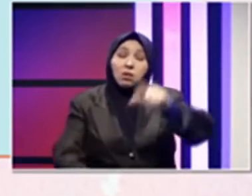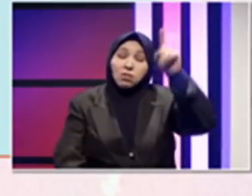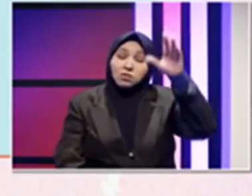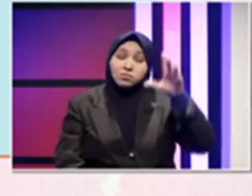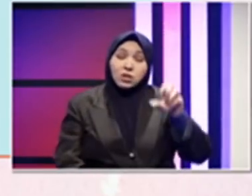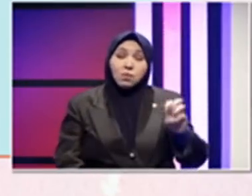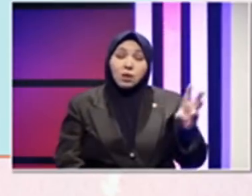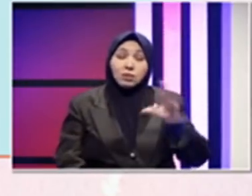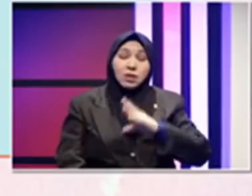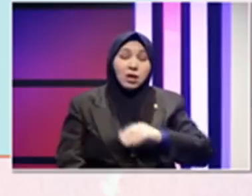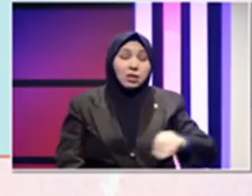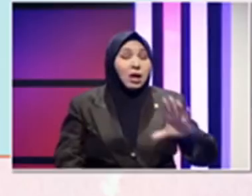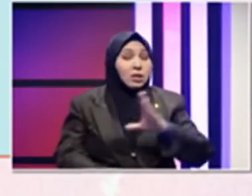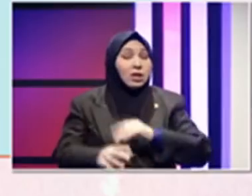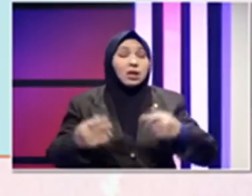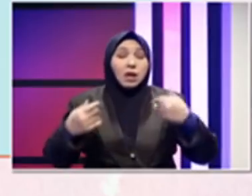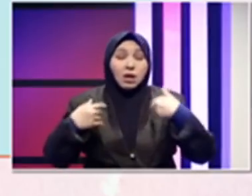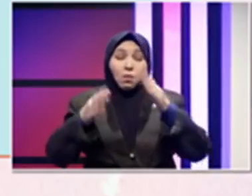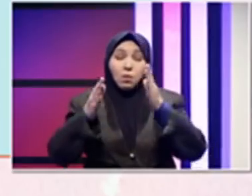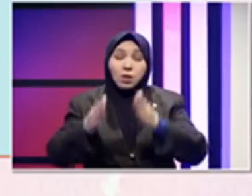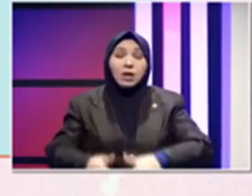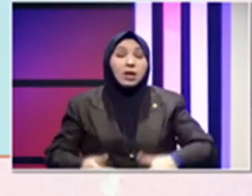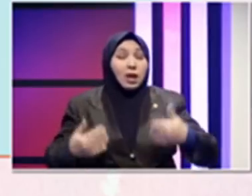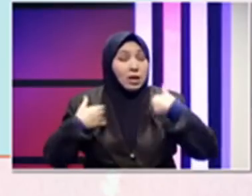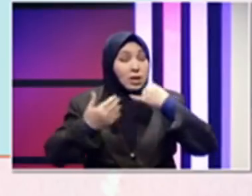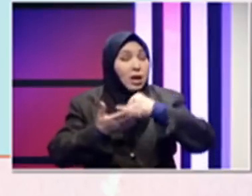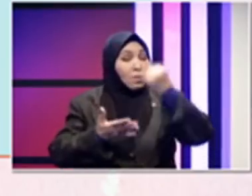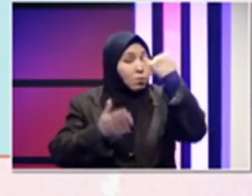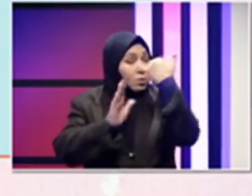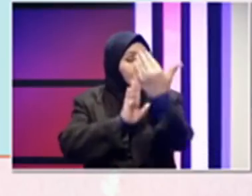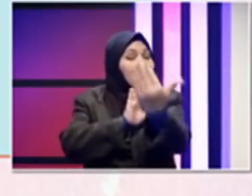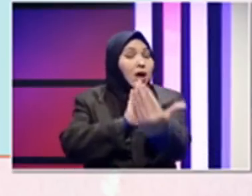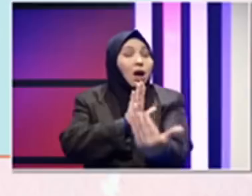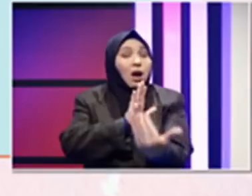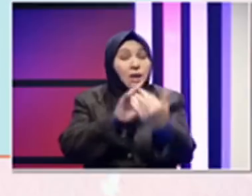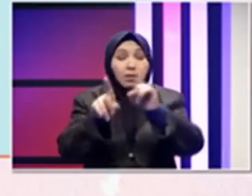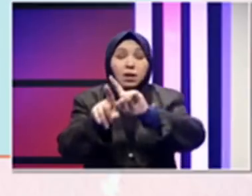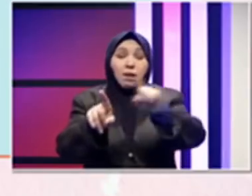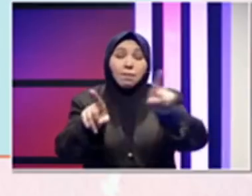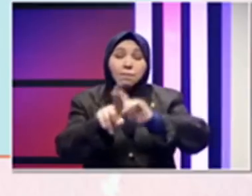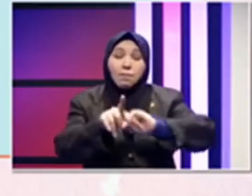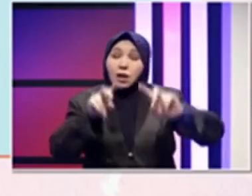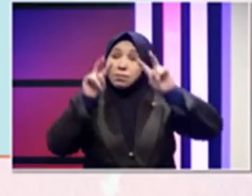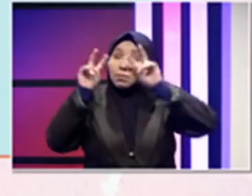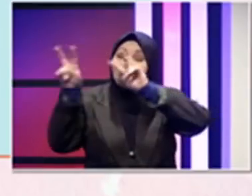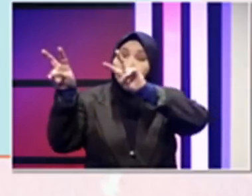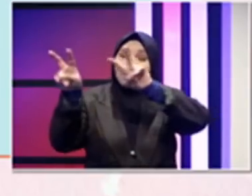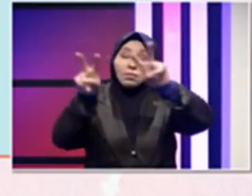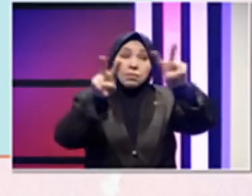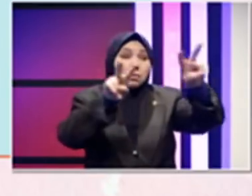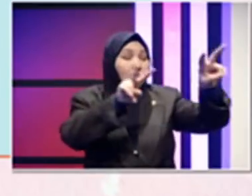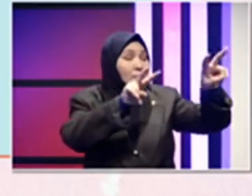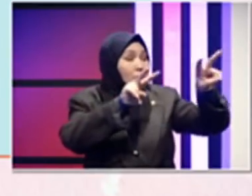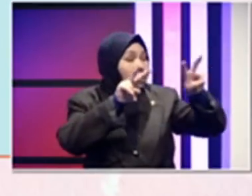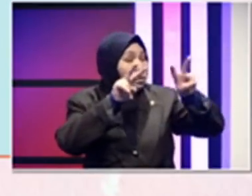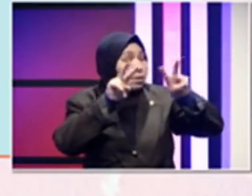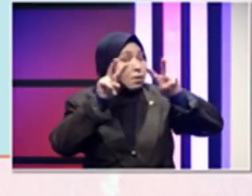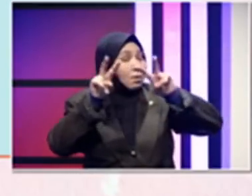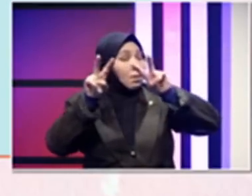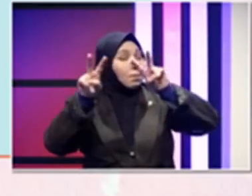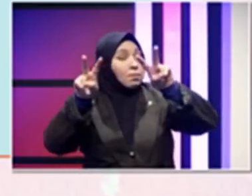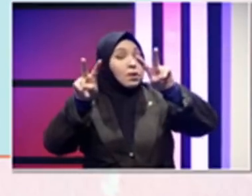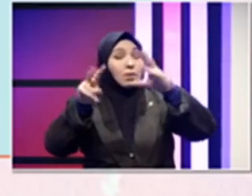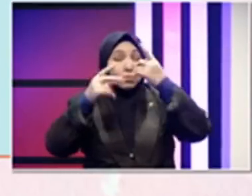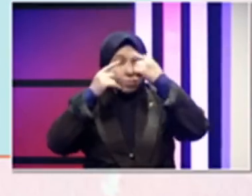Taala serta keadaan orang-orang yang berilmu di hadapan pelbagai pemandangan panorama jagat raya,